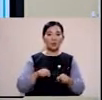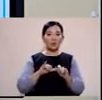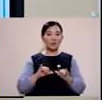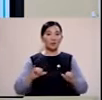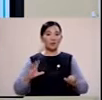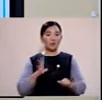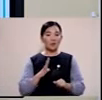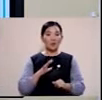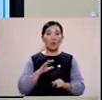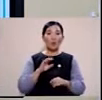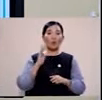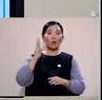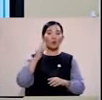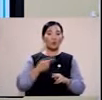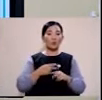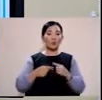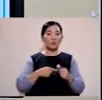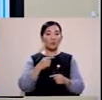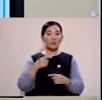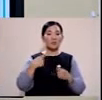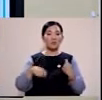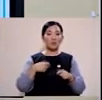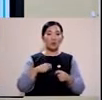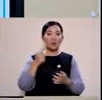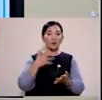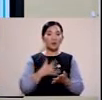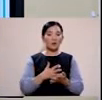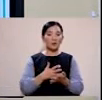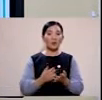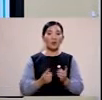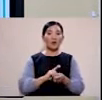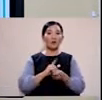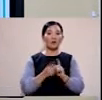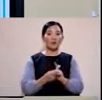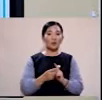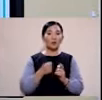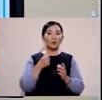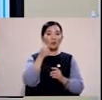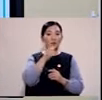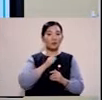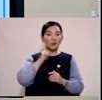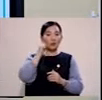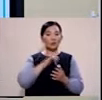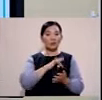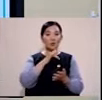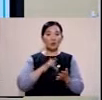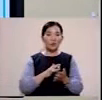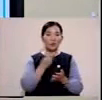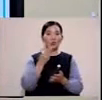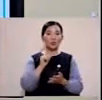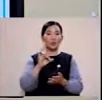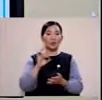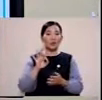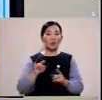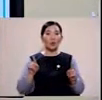rivojlangan. Bora-bora shahar savdo markaziga aylangan. Yildan yilga shaharning shuhrati